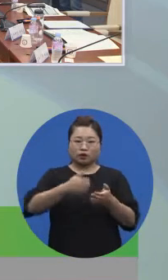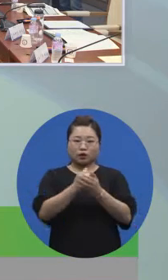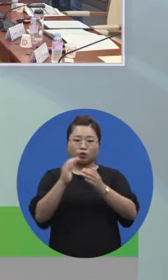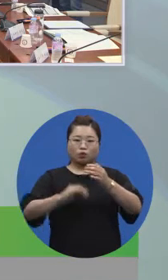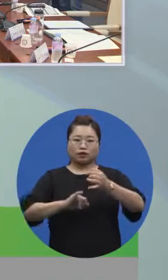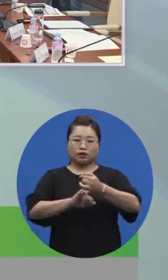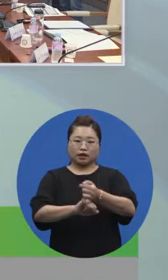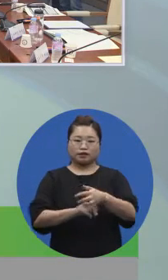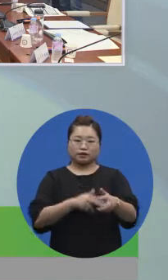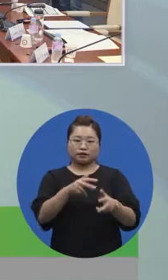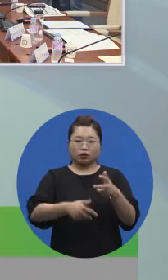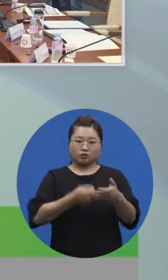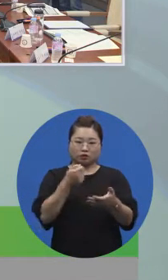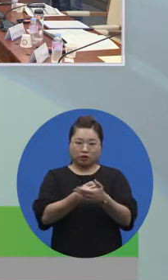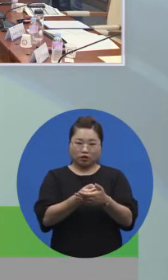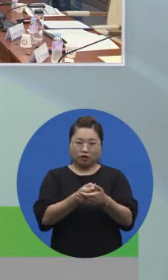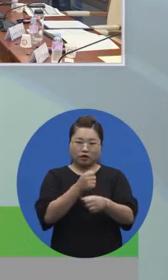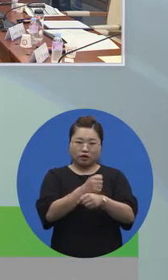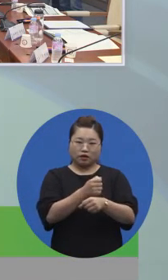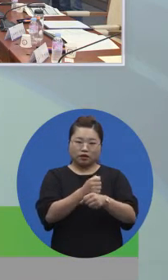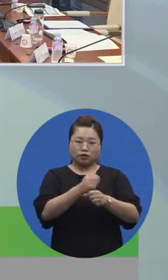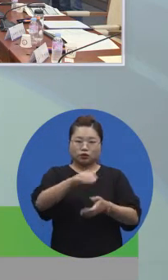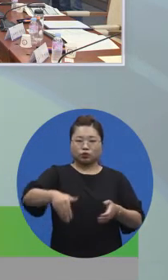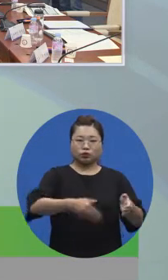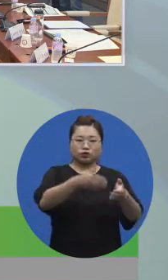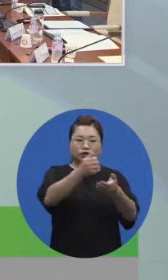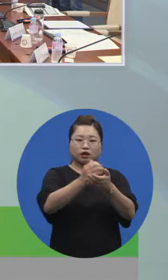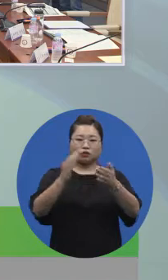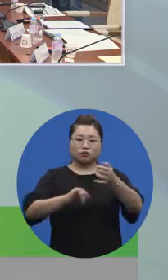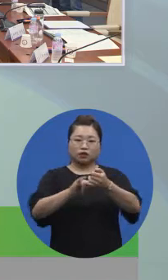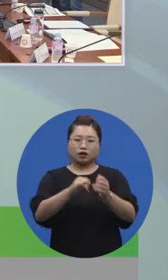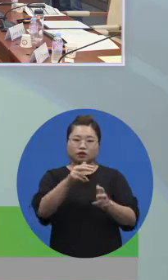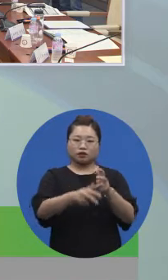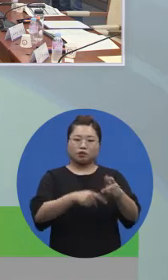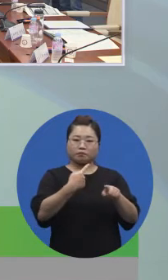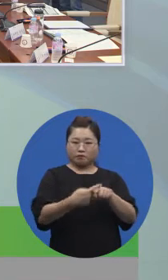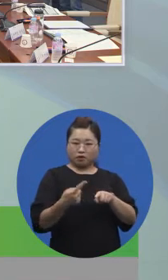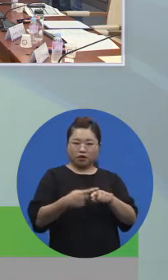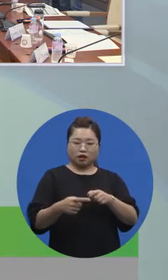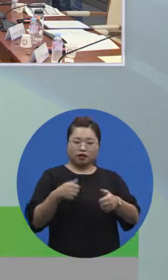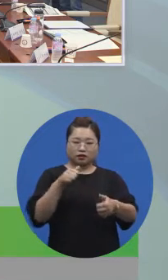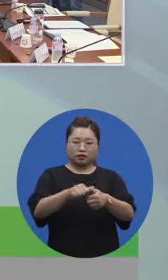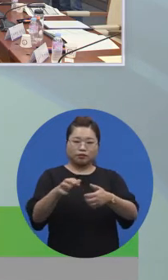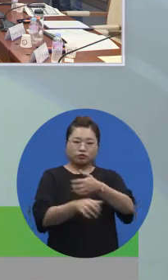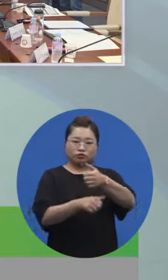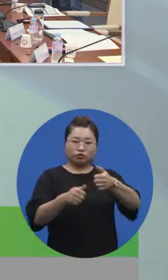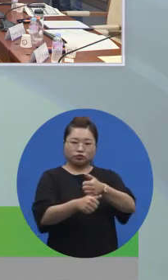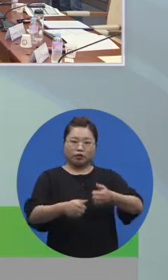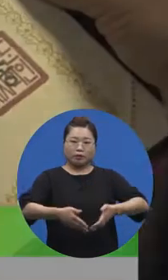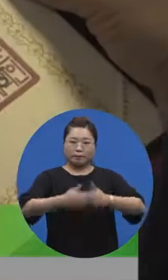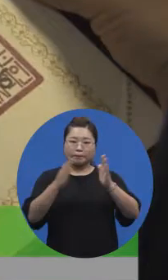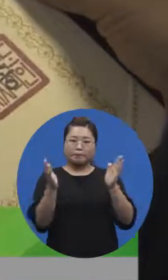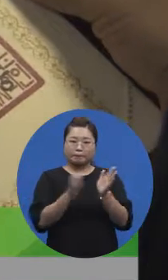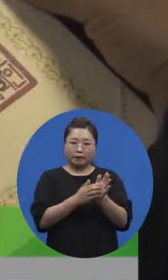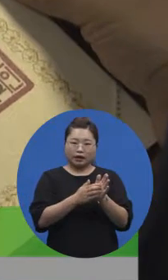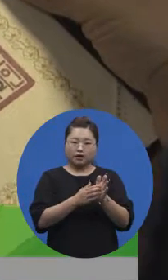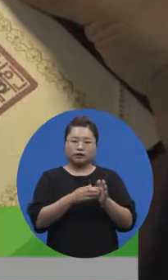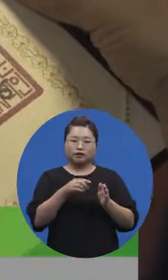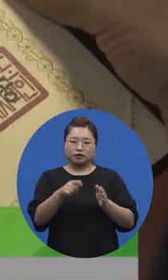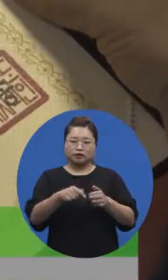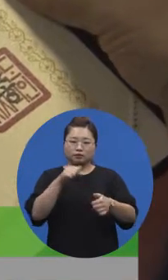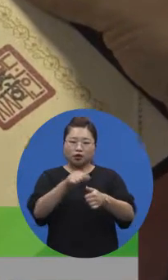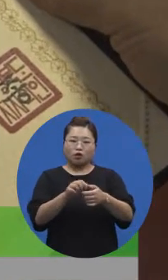이시종 지사의 공약사업을 확정할 도지사 공약사업평가자문위원 위촉식이 개최됐습니다.